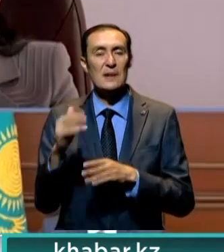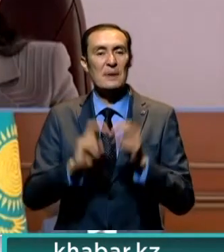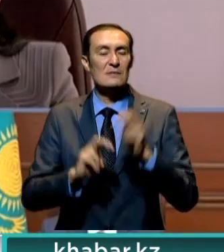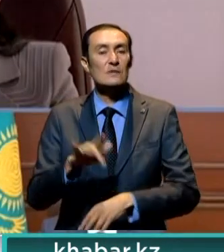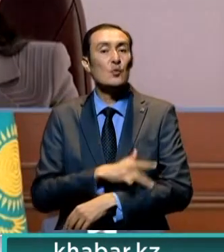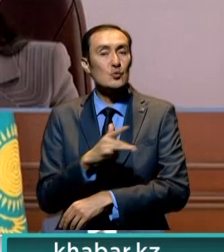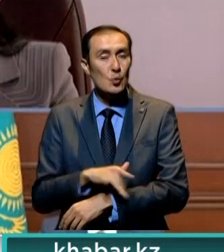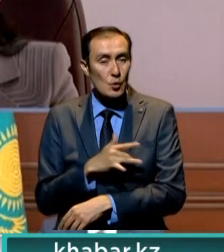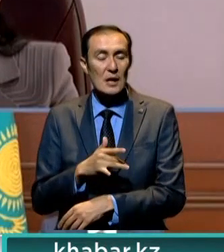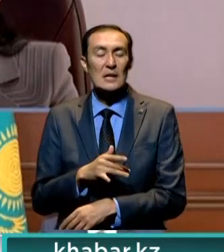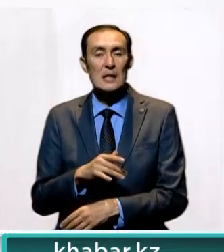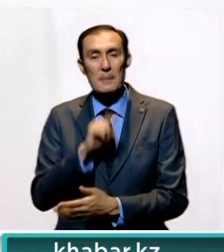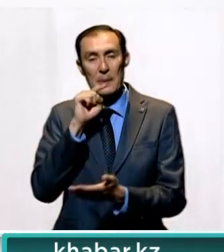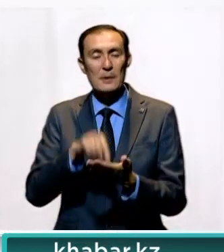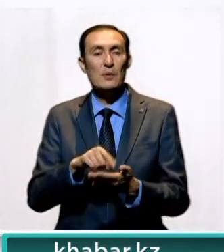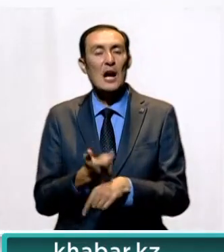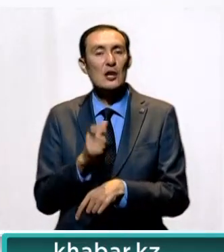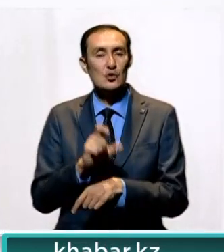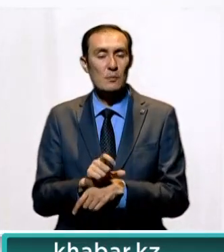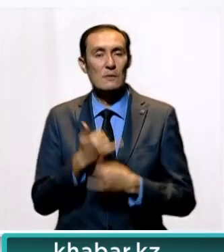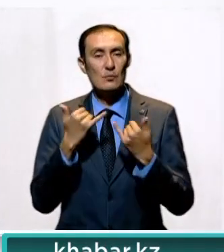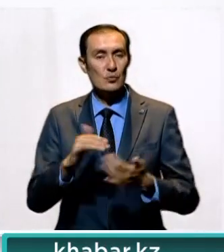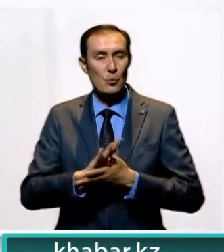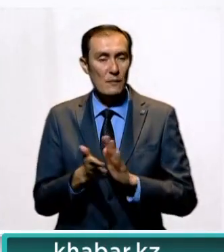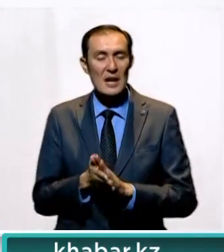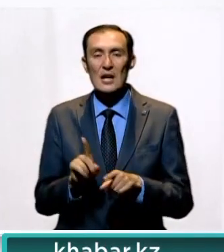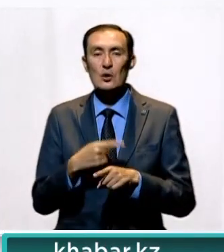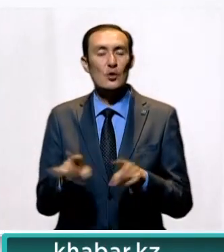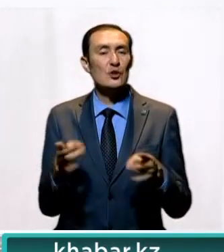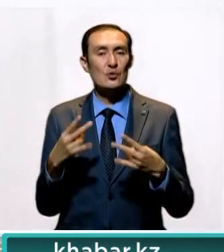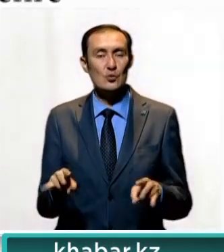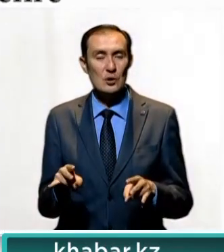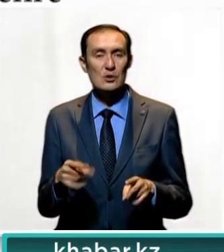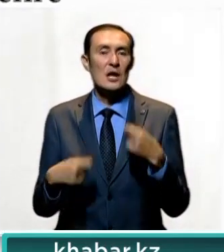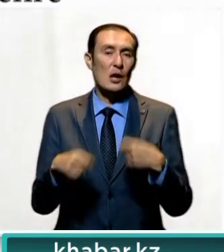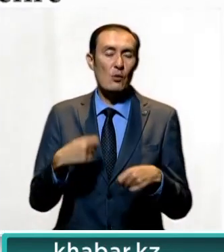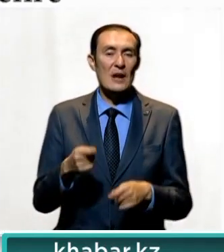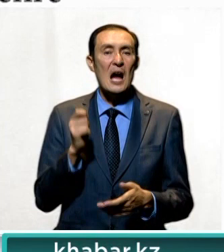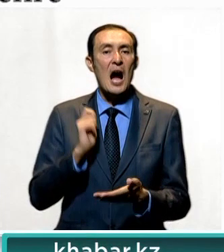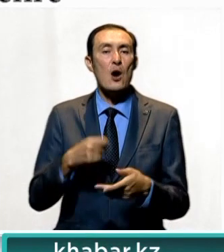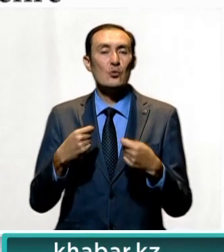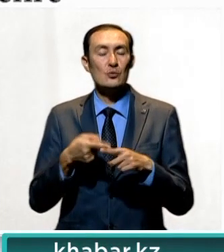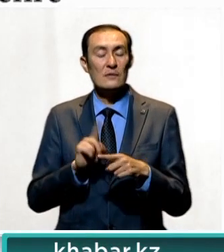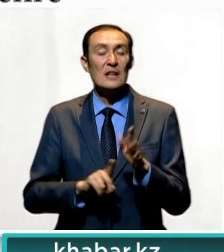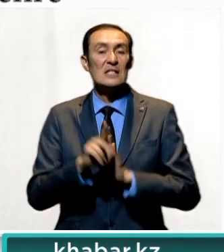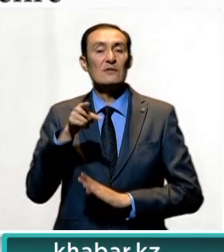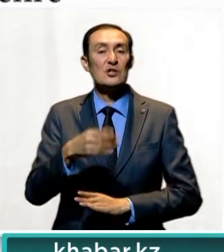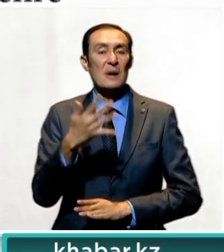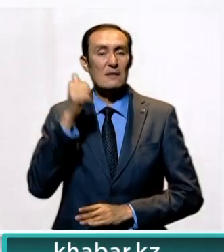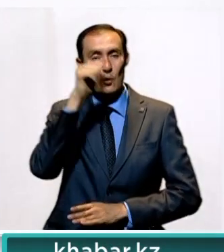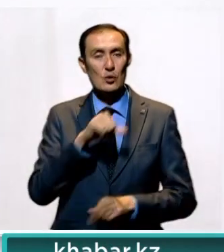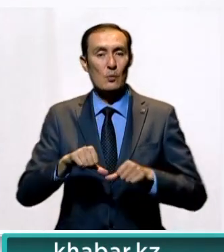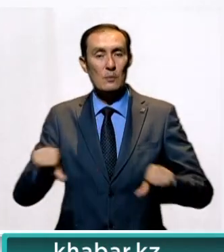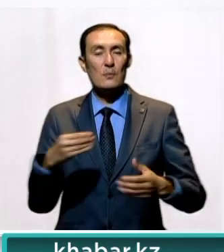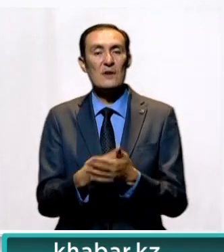производства услуг. И подпадают они под особые случаи, которые не требуют проведения торгов или аукционов. С 2005 года комитет